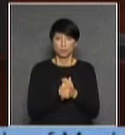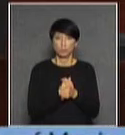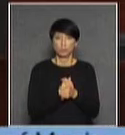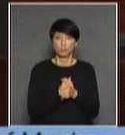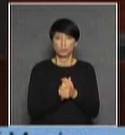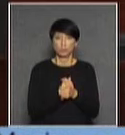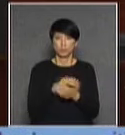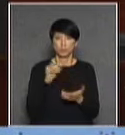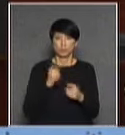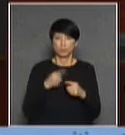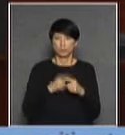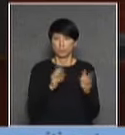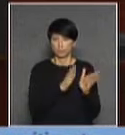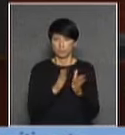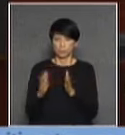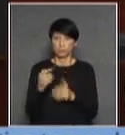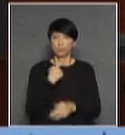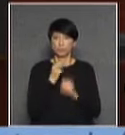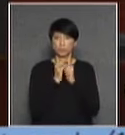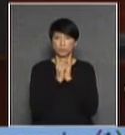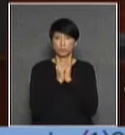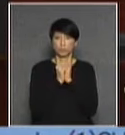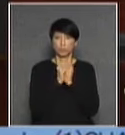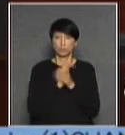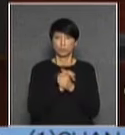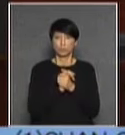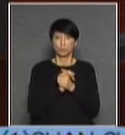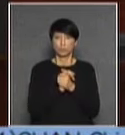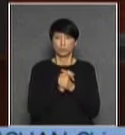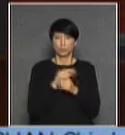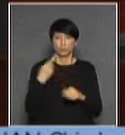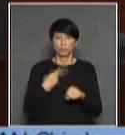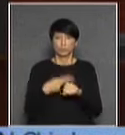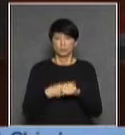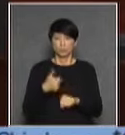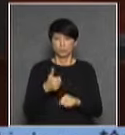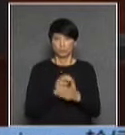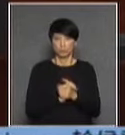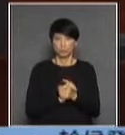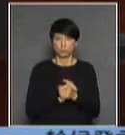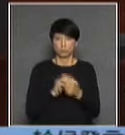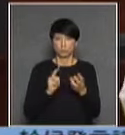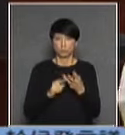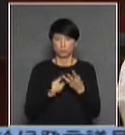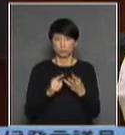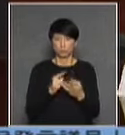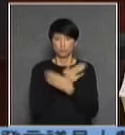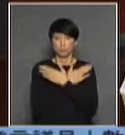认真处理同埋要求呢要某啲嘅水平。另一个问题呢就关于是否爱护动物啦，主席。